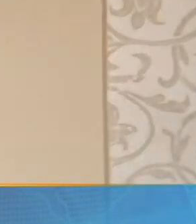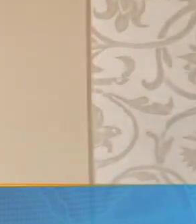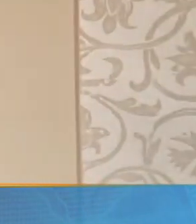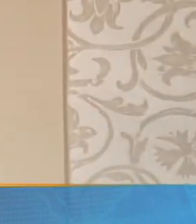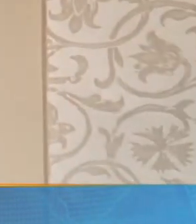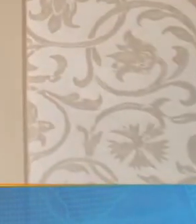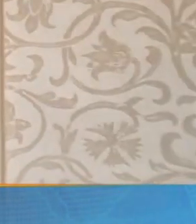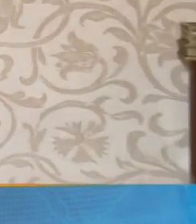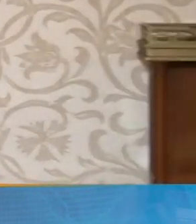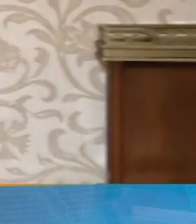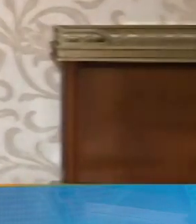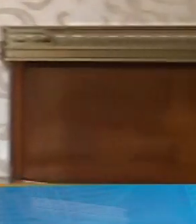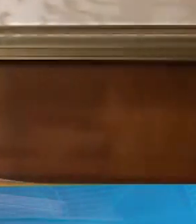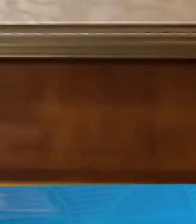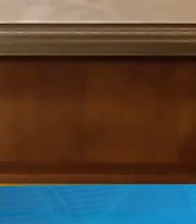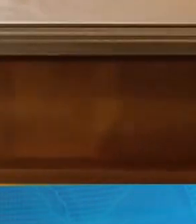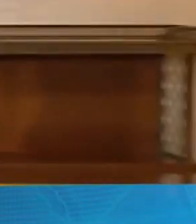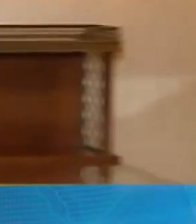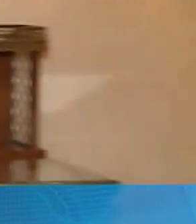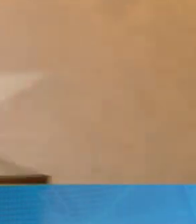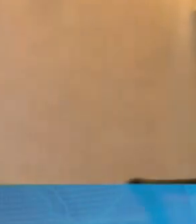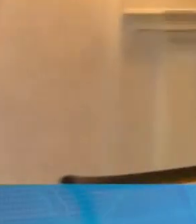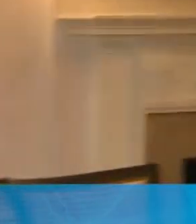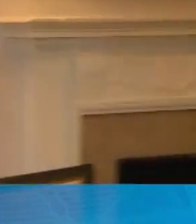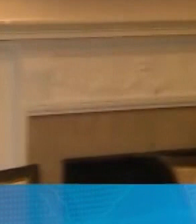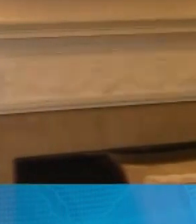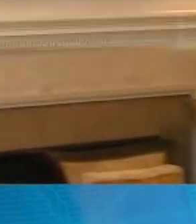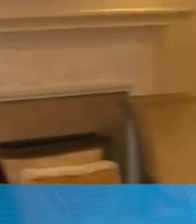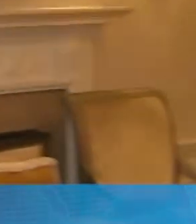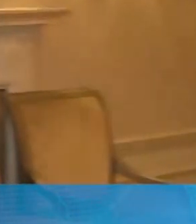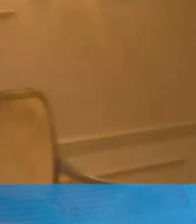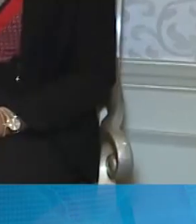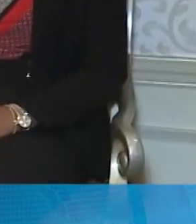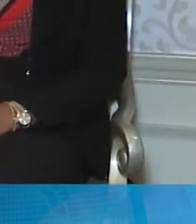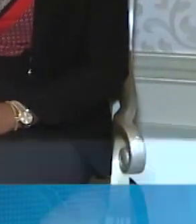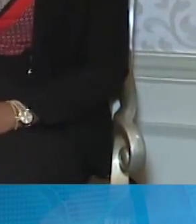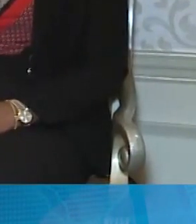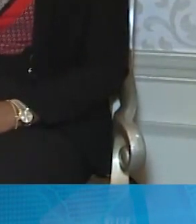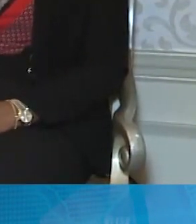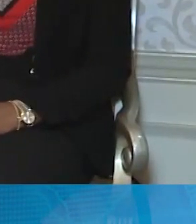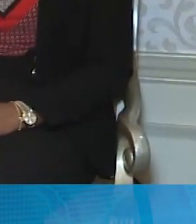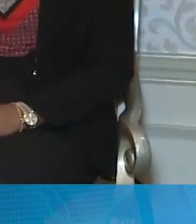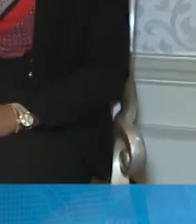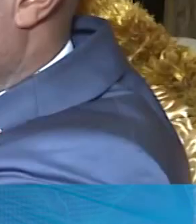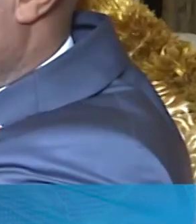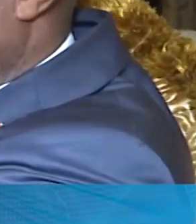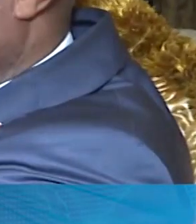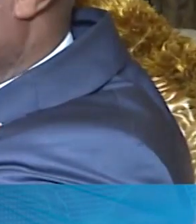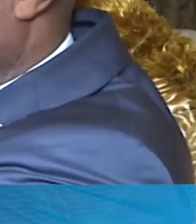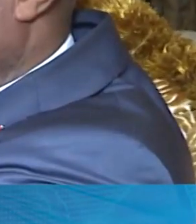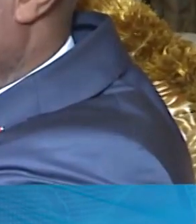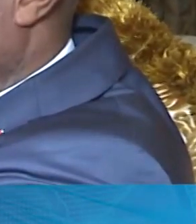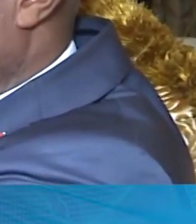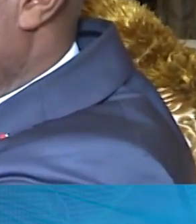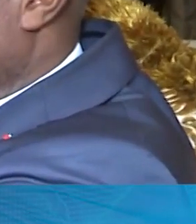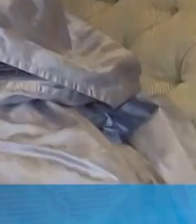Le président de la République de Côte d'Ivoire à New York aux États-Unis, Alassane Ouattara, participe à la 77e